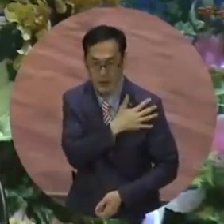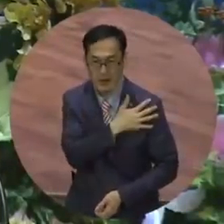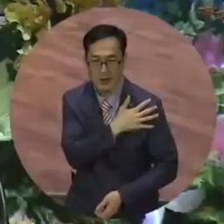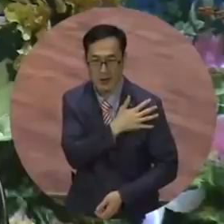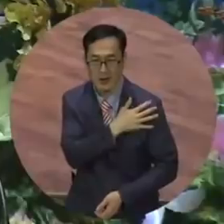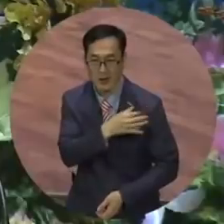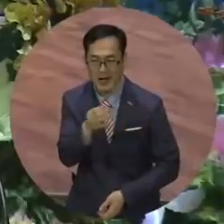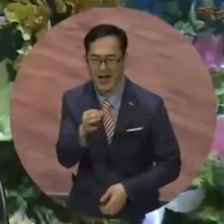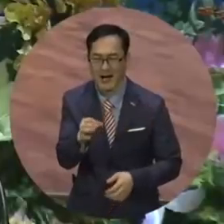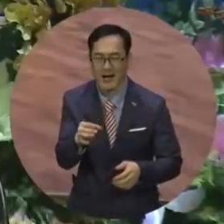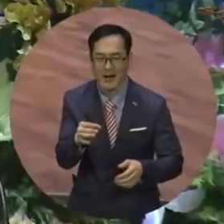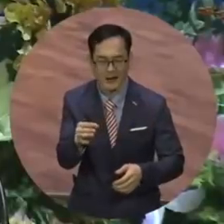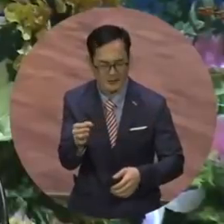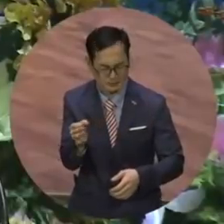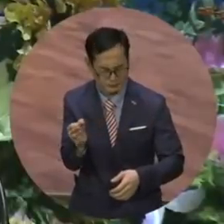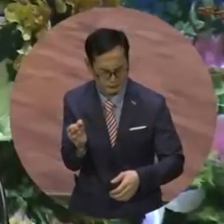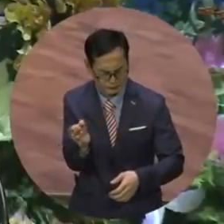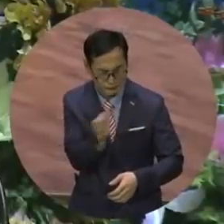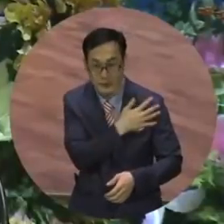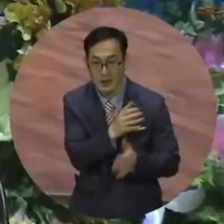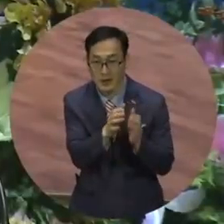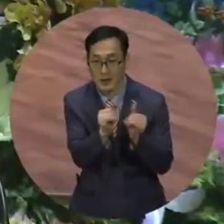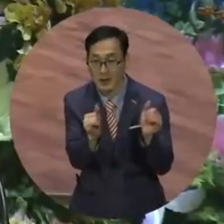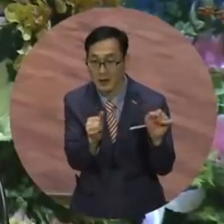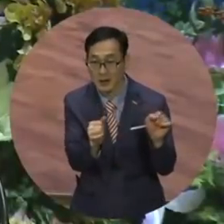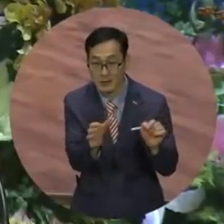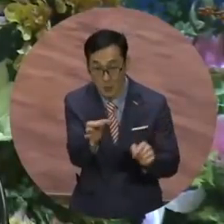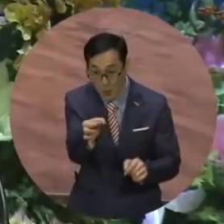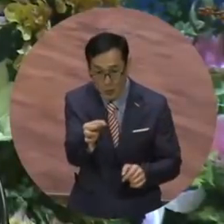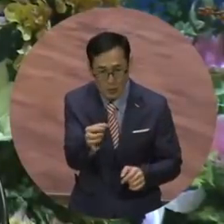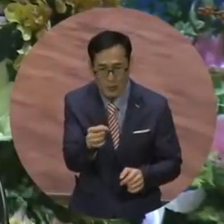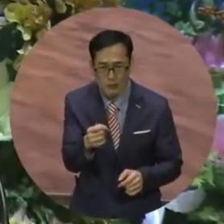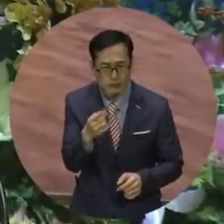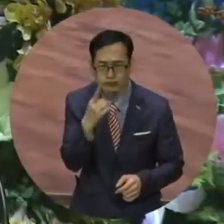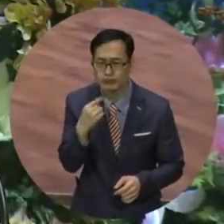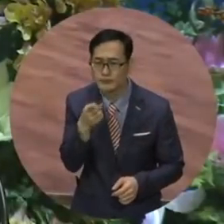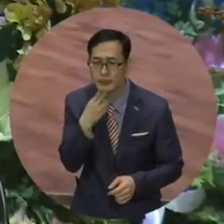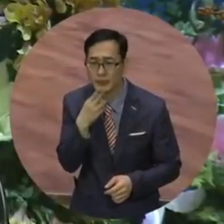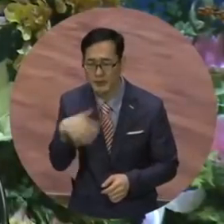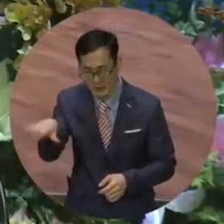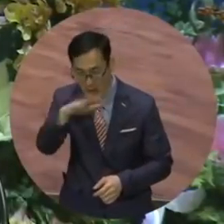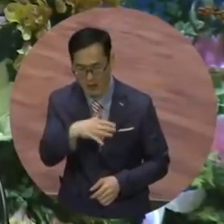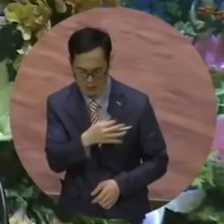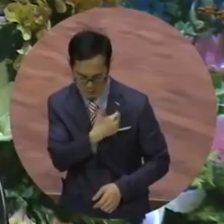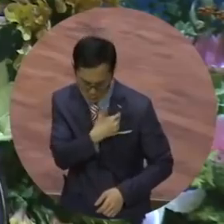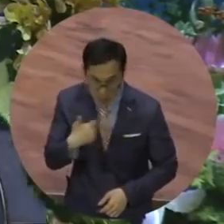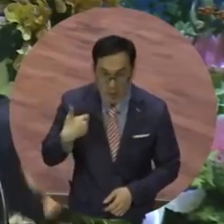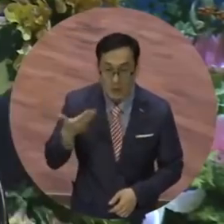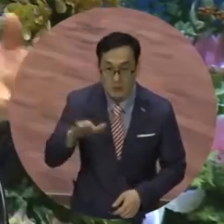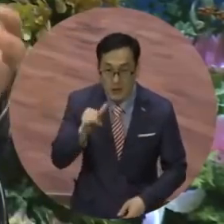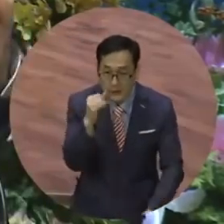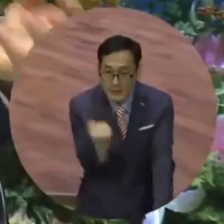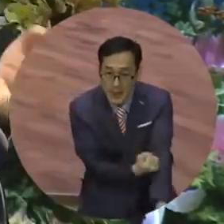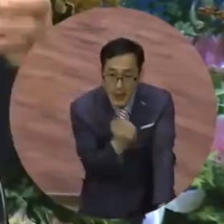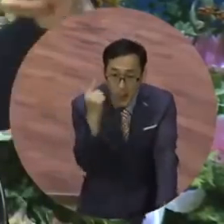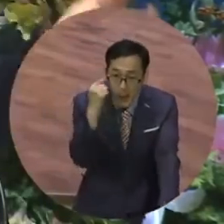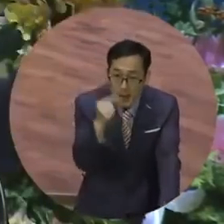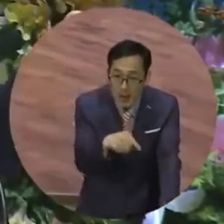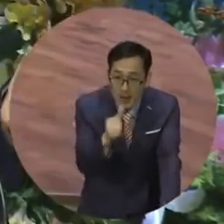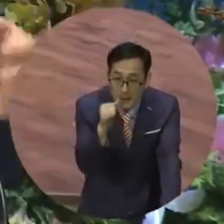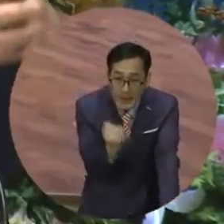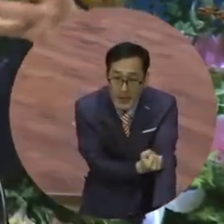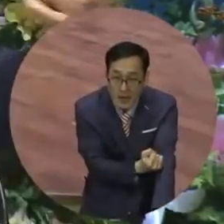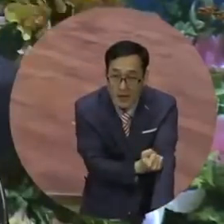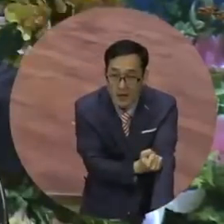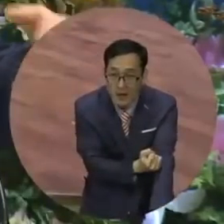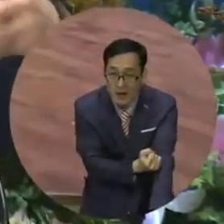왜 마약을 해서 잡혀가고 난립니까? 재벌 3세들이. 왜 그래요? 아니 돈 있고 잘 먹고 잘